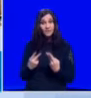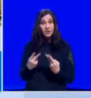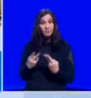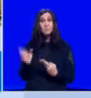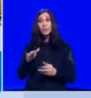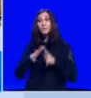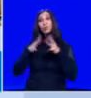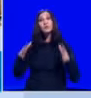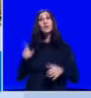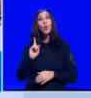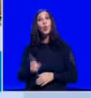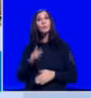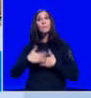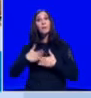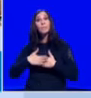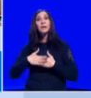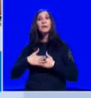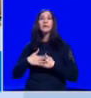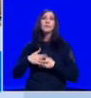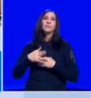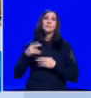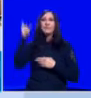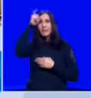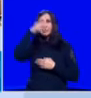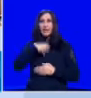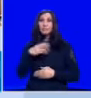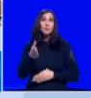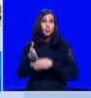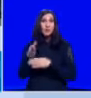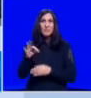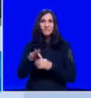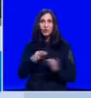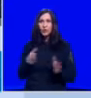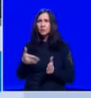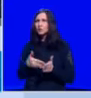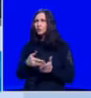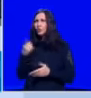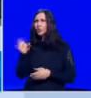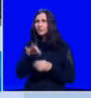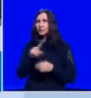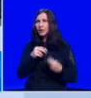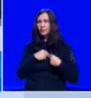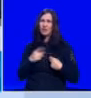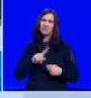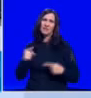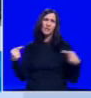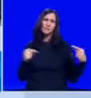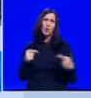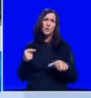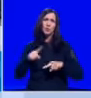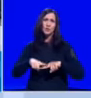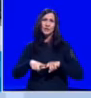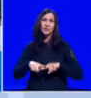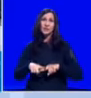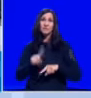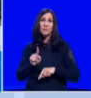дали мнозинството, което е на ППДБ, ДПС и ГЕРБ, ще подкрепи този вот. Вот на недоверие обаче. Да не спорим по тези юридическите